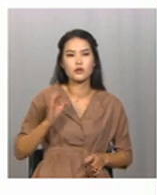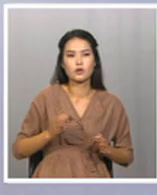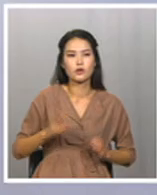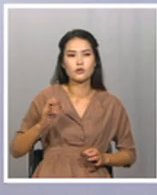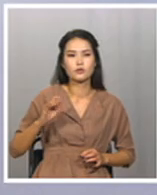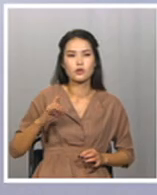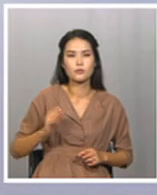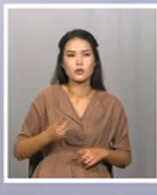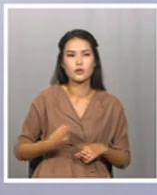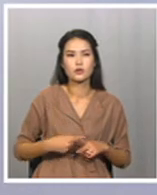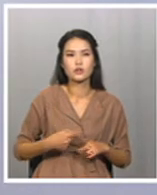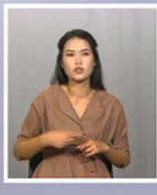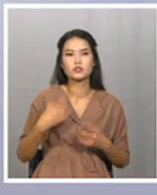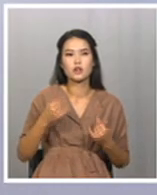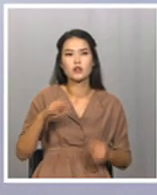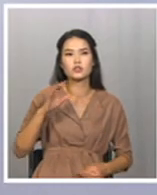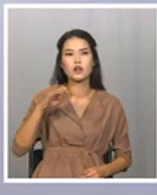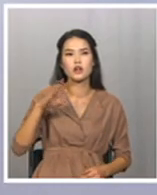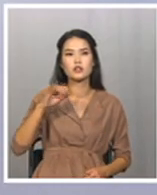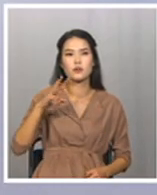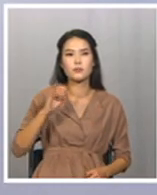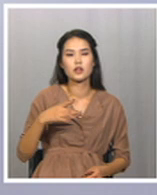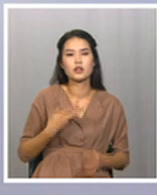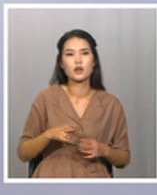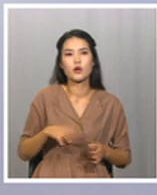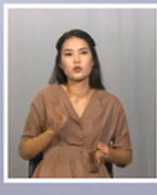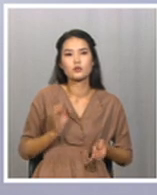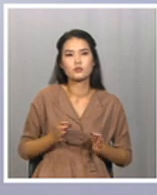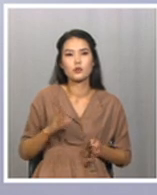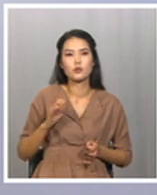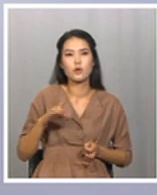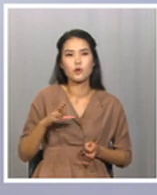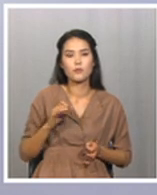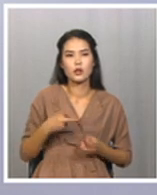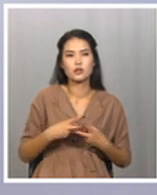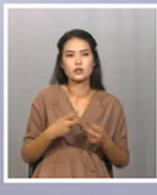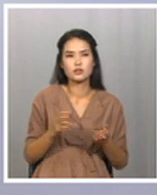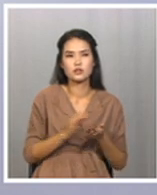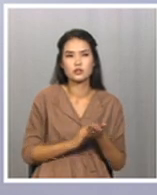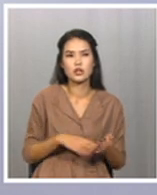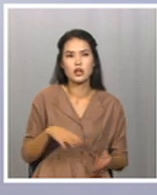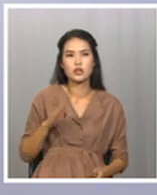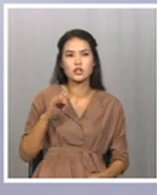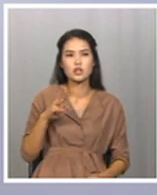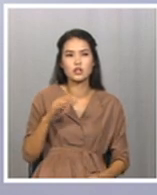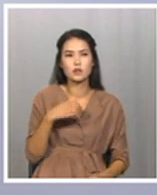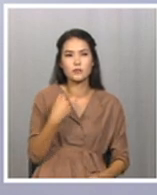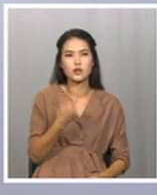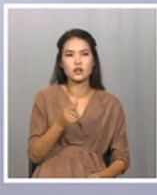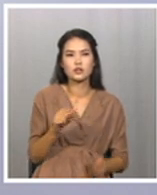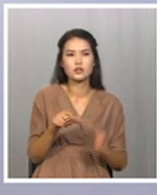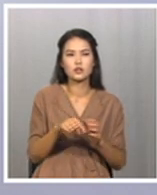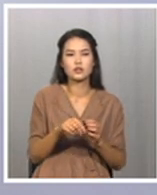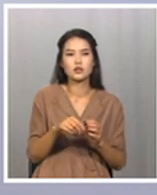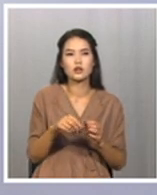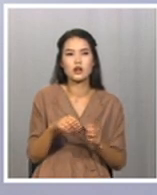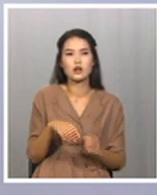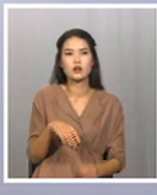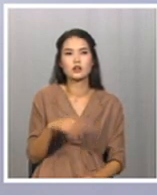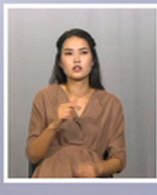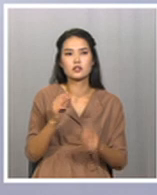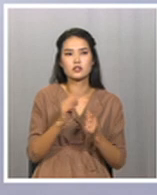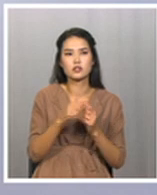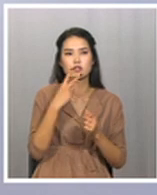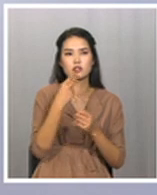айтамыз. Ал енді жанаманың және нормальдің теңдеуін берейік. Жанама ол бізде x0 нүктесі арқылы жүргізілген